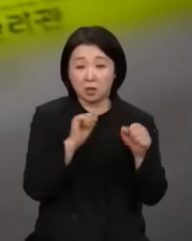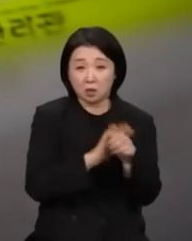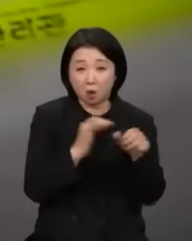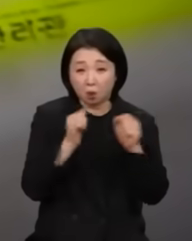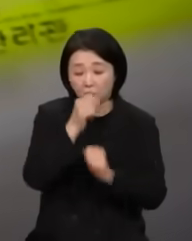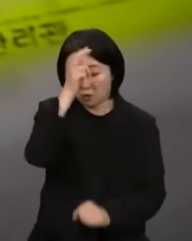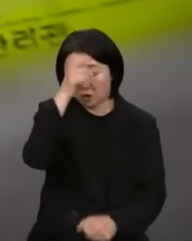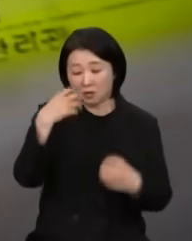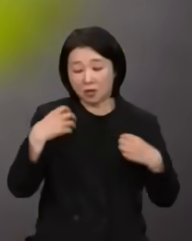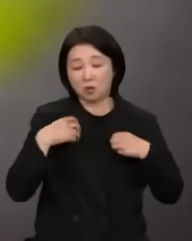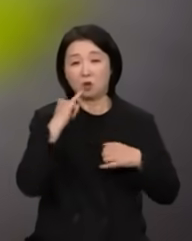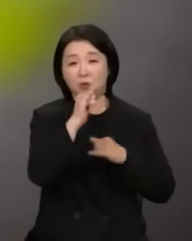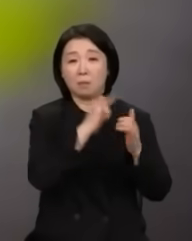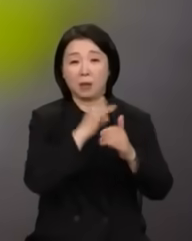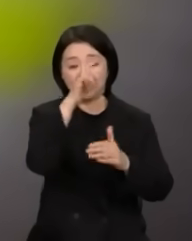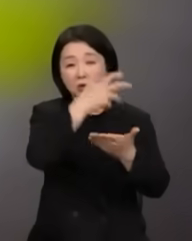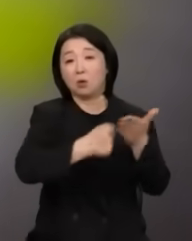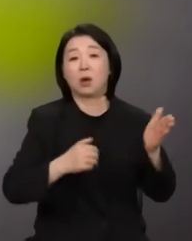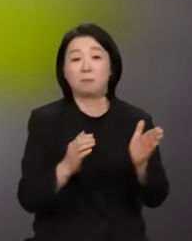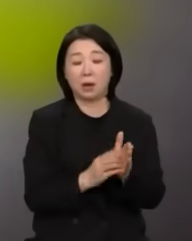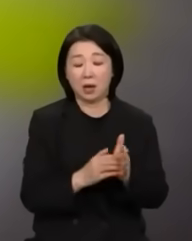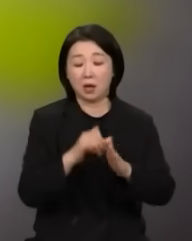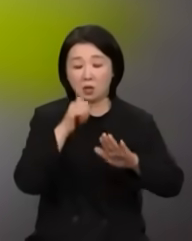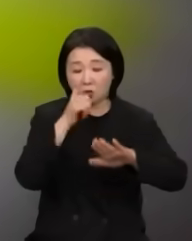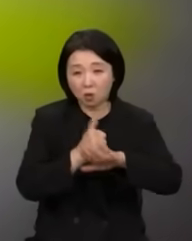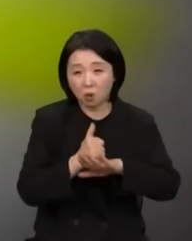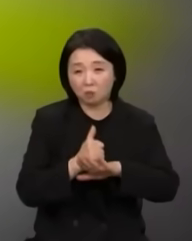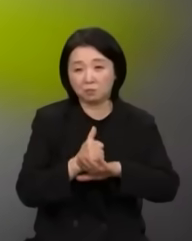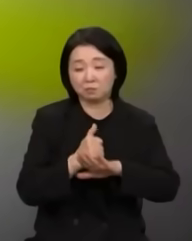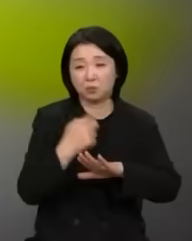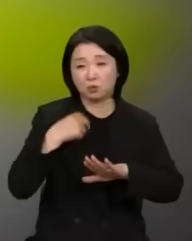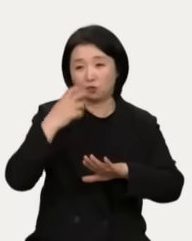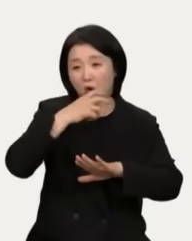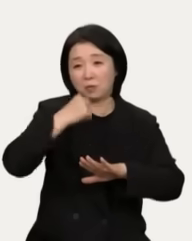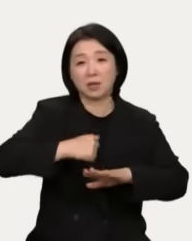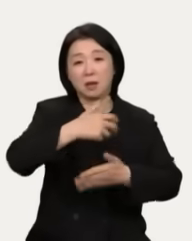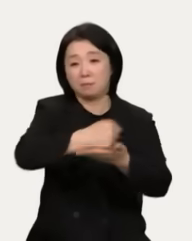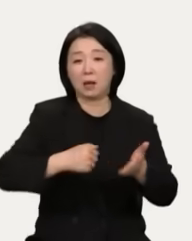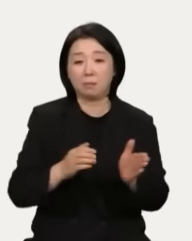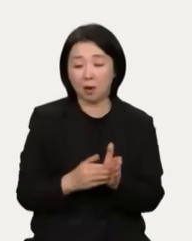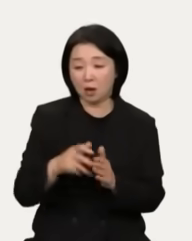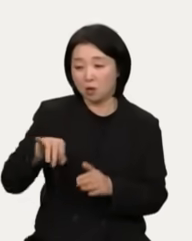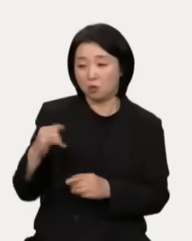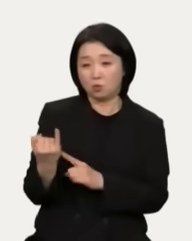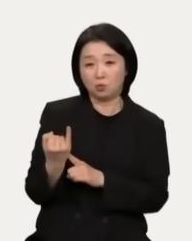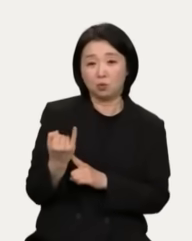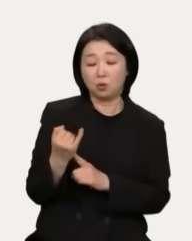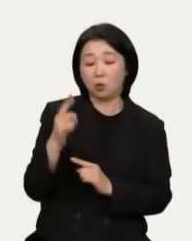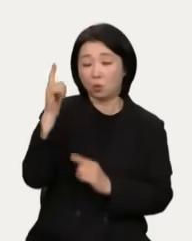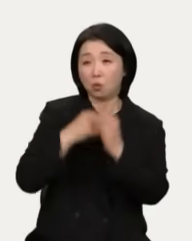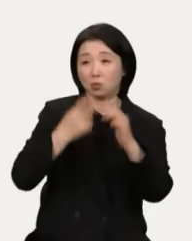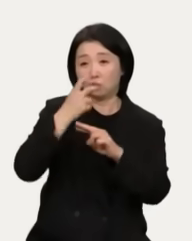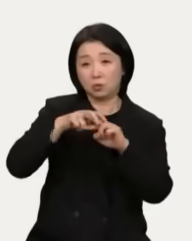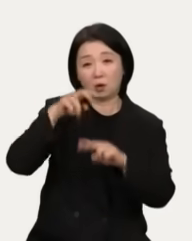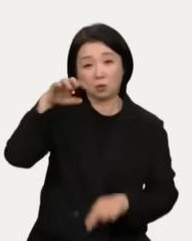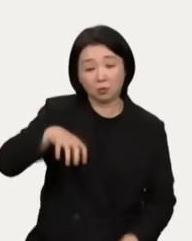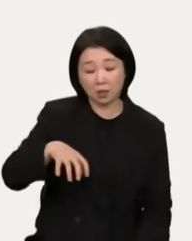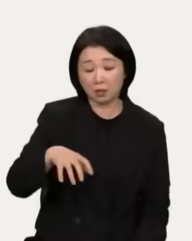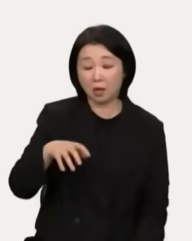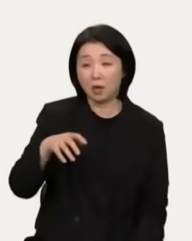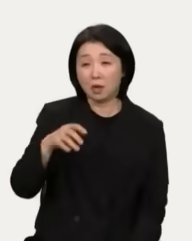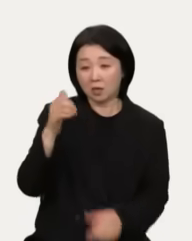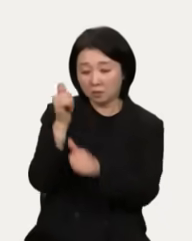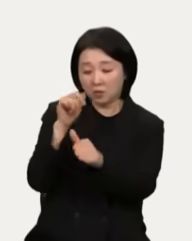회수를 논의했습니다. 그리고 그날 사건 회수가 마무리됐습니다. 그런데 유 법무관리관이 공수처 조사에서 이 비서관과의